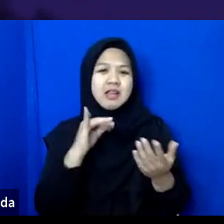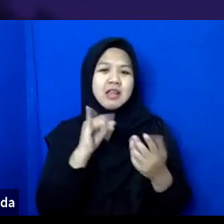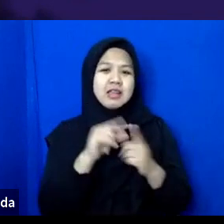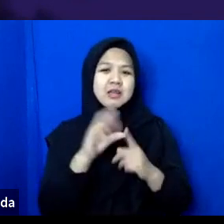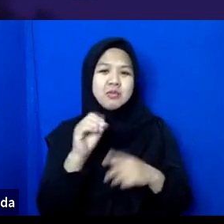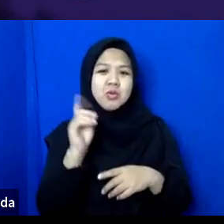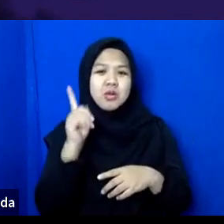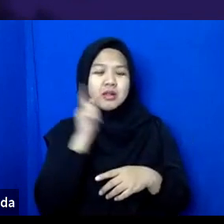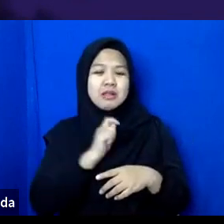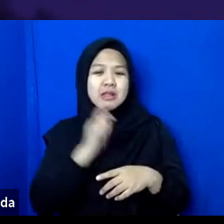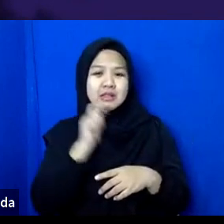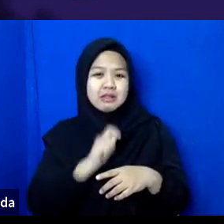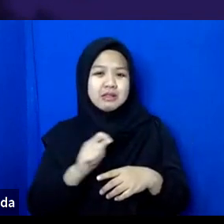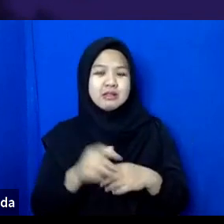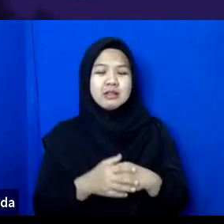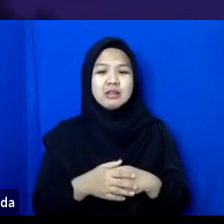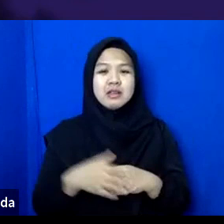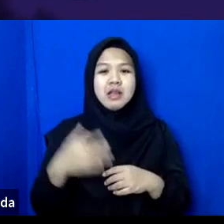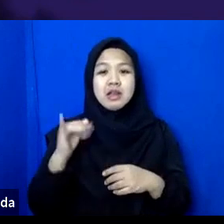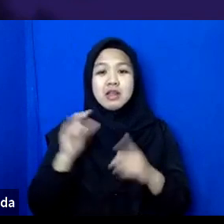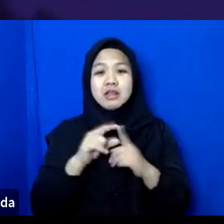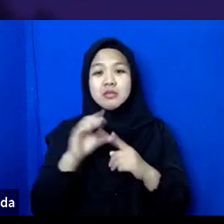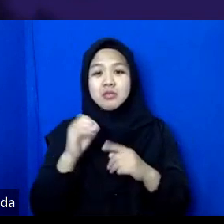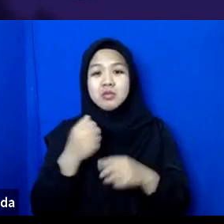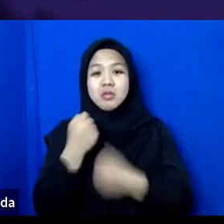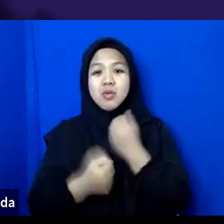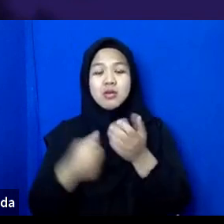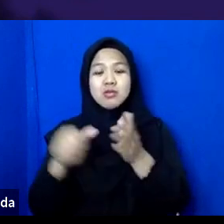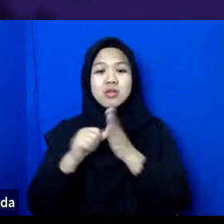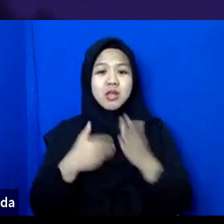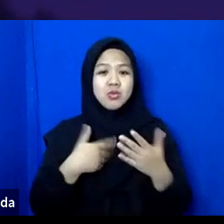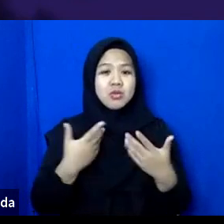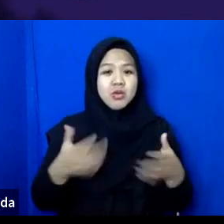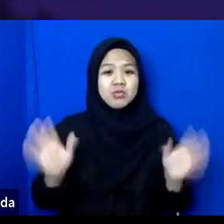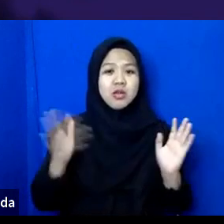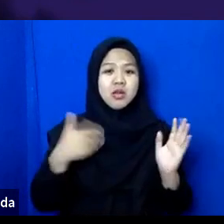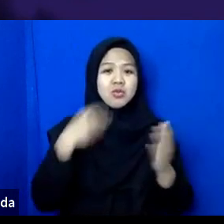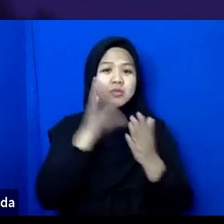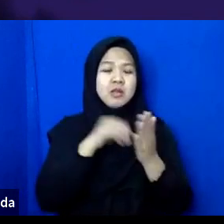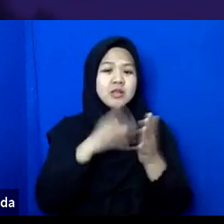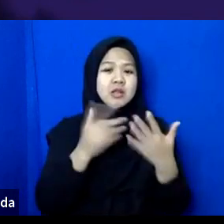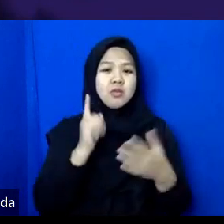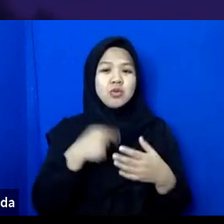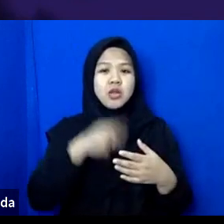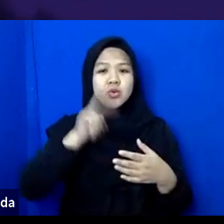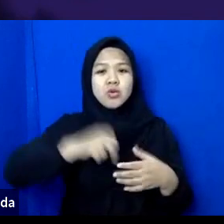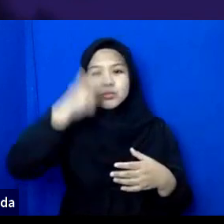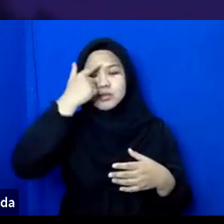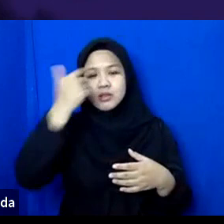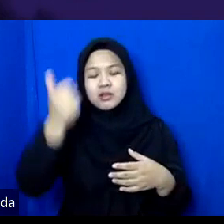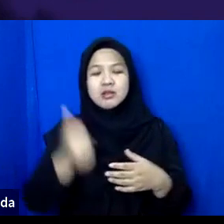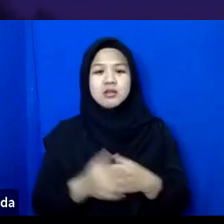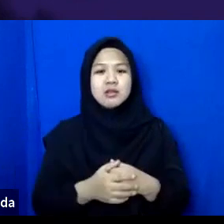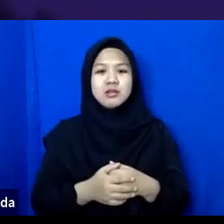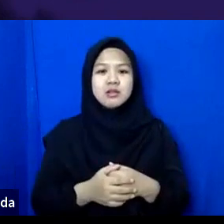bilang ada tante gitu Jadi apa Adi neneknya ada info yang melakukan untuk buat aku itu udah aku belajar aja pokoknya aku harus pintar dia bilang